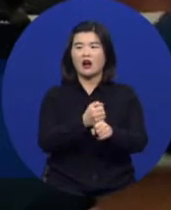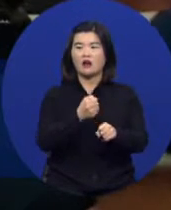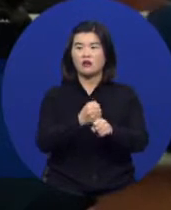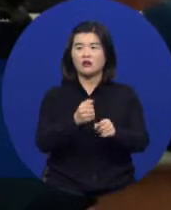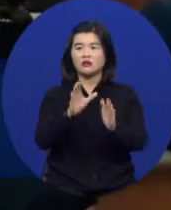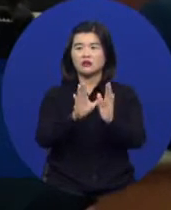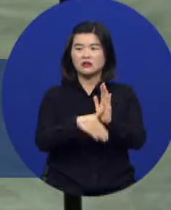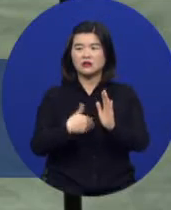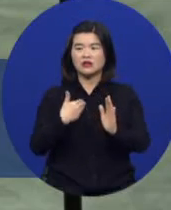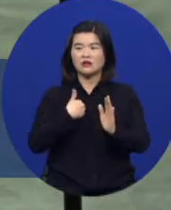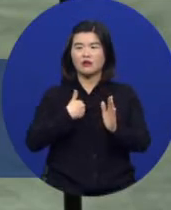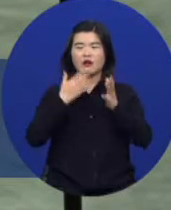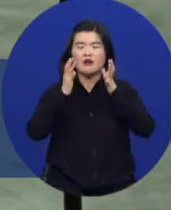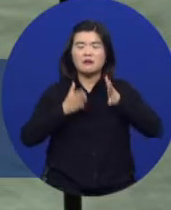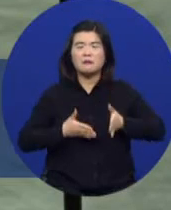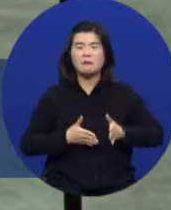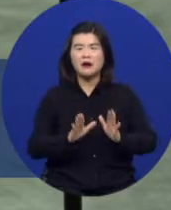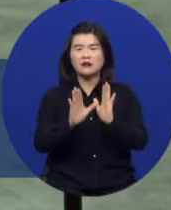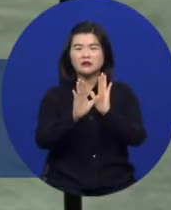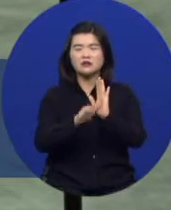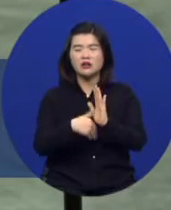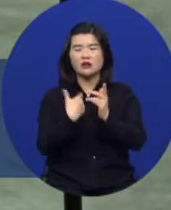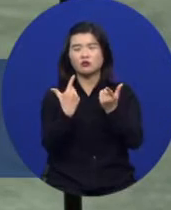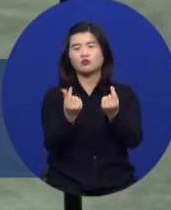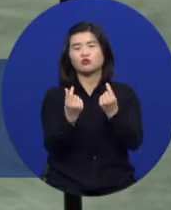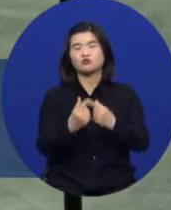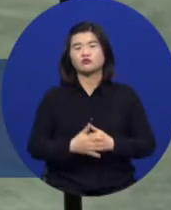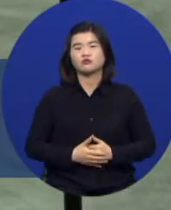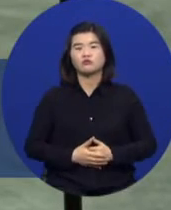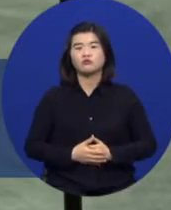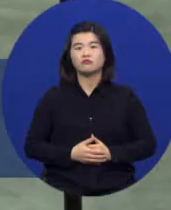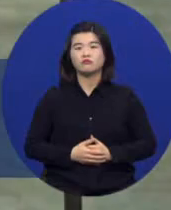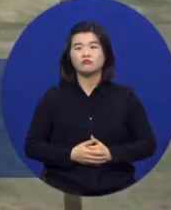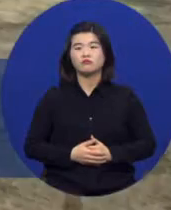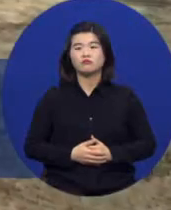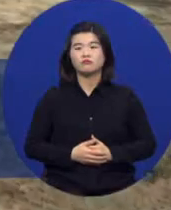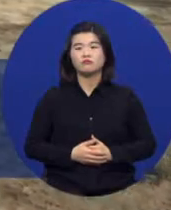농사도 지고 나도 그때 이제 아기도 나한테 구했 한